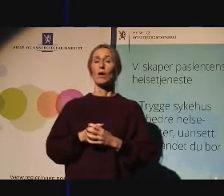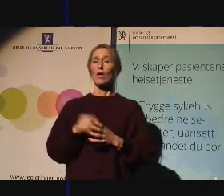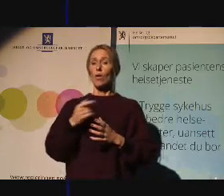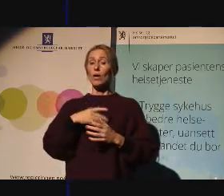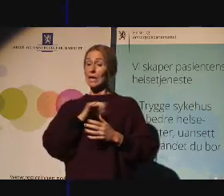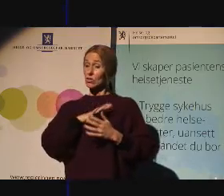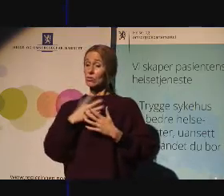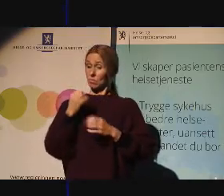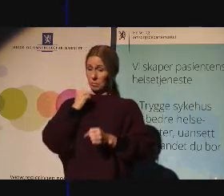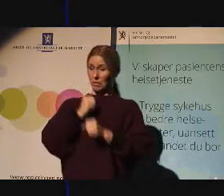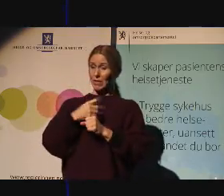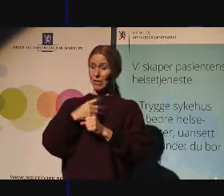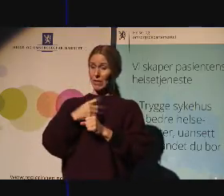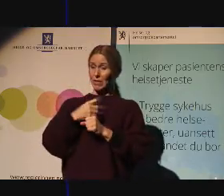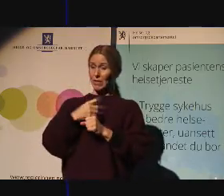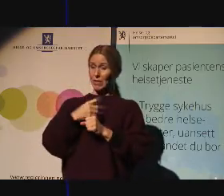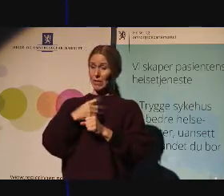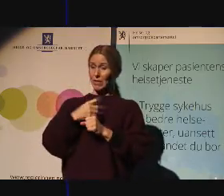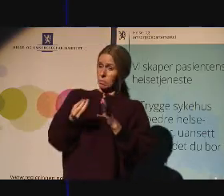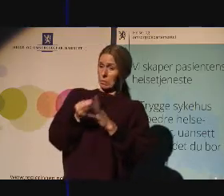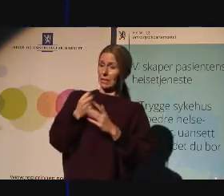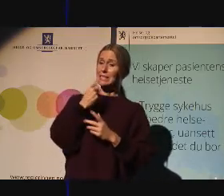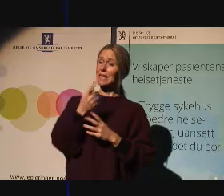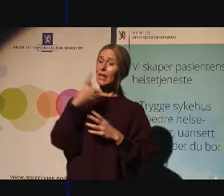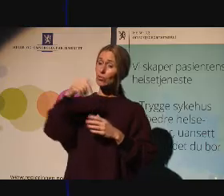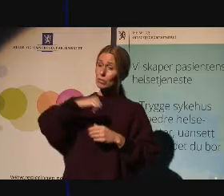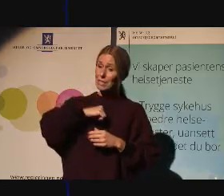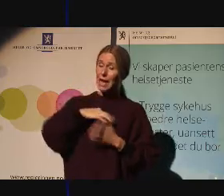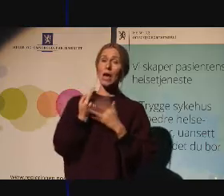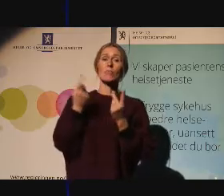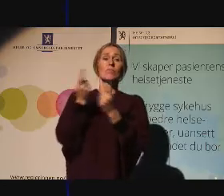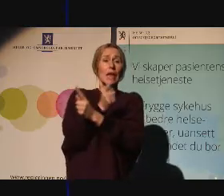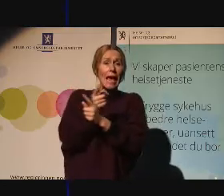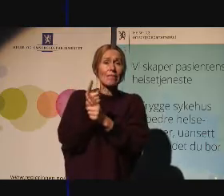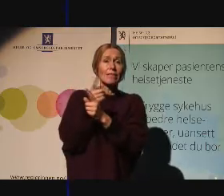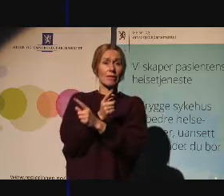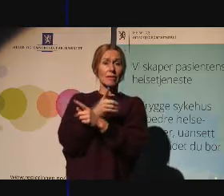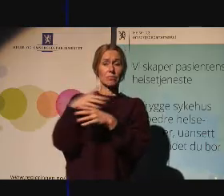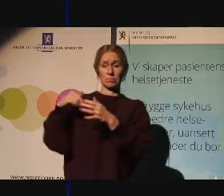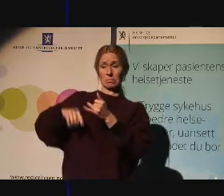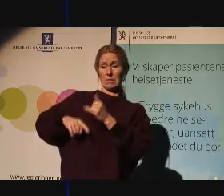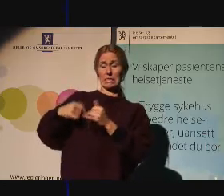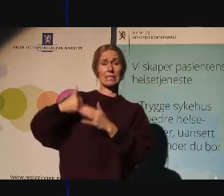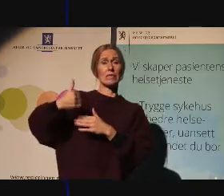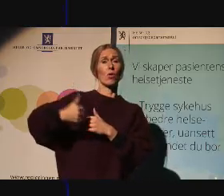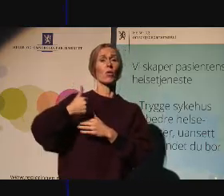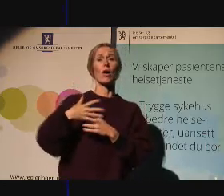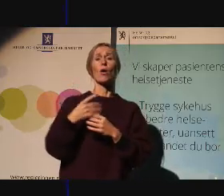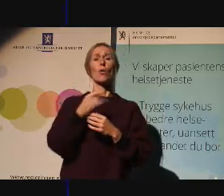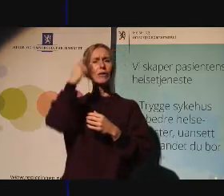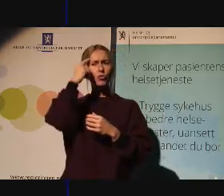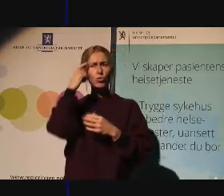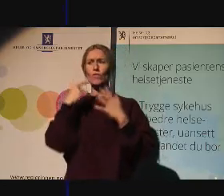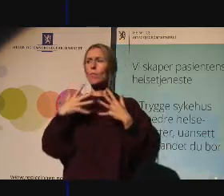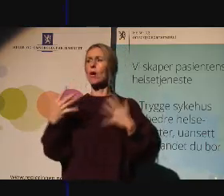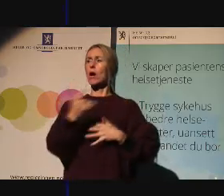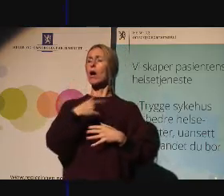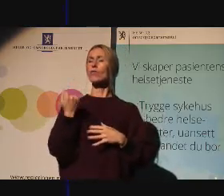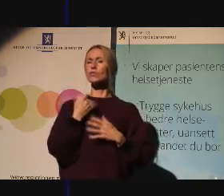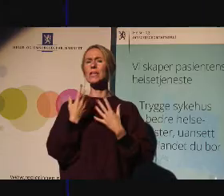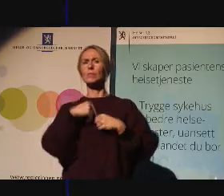synes du er modig som også sier at du har endret deg. Og det er nok noe som må skje, tror jeg, for mange av oss.